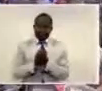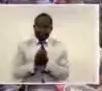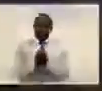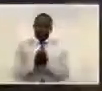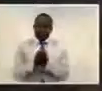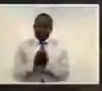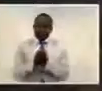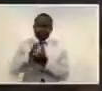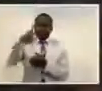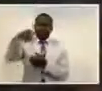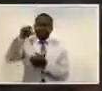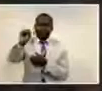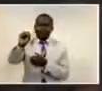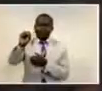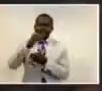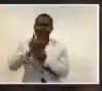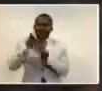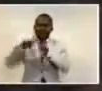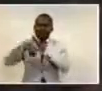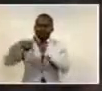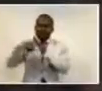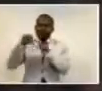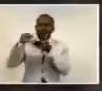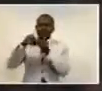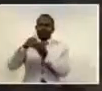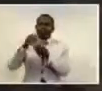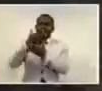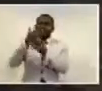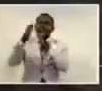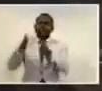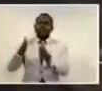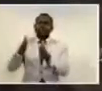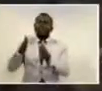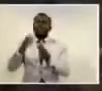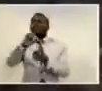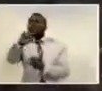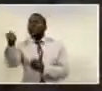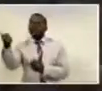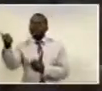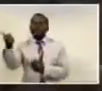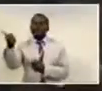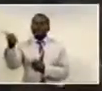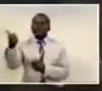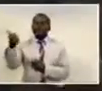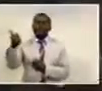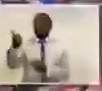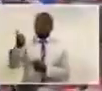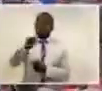okay PS minaroke ikibazo mu gikemure na minister undi